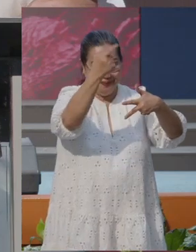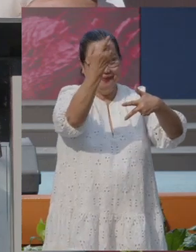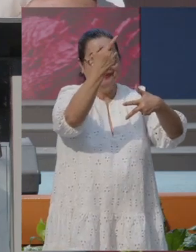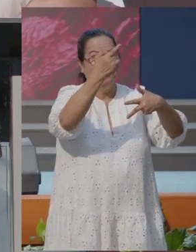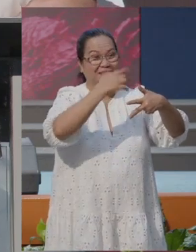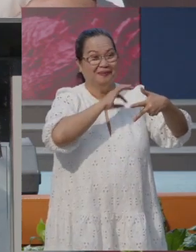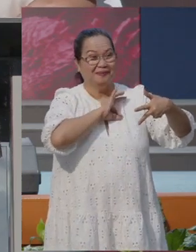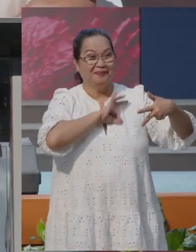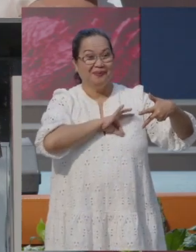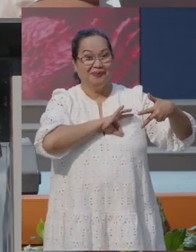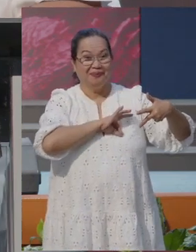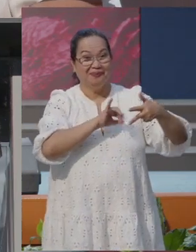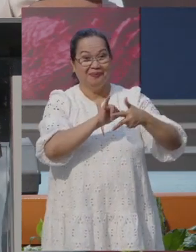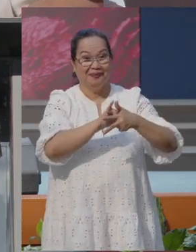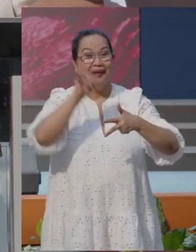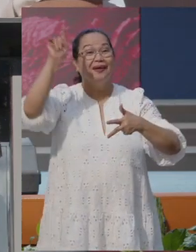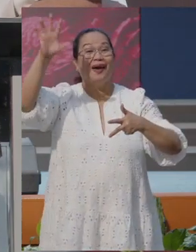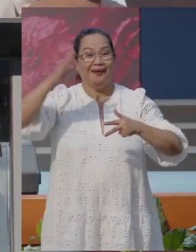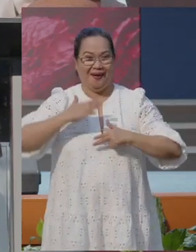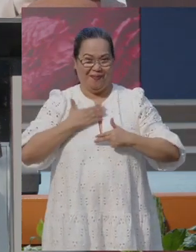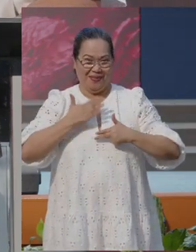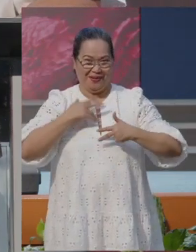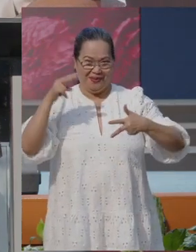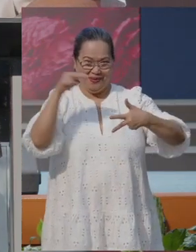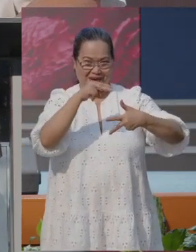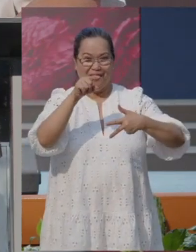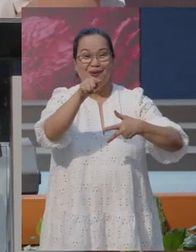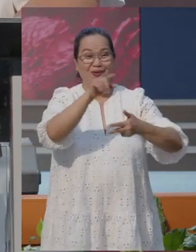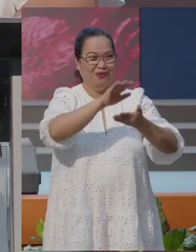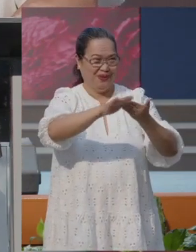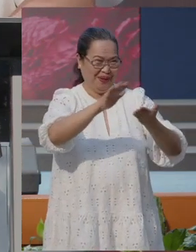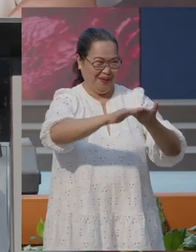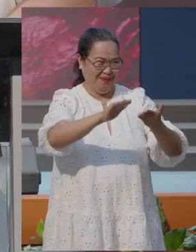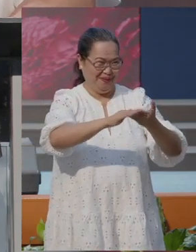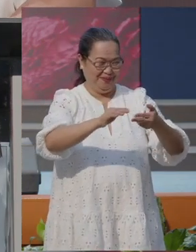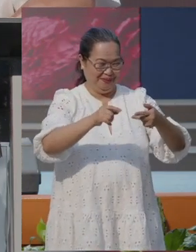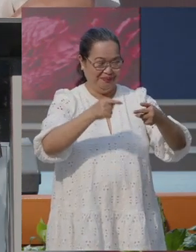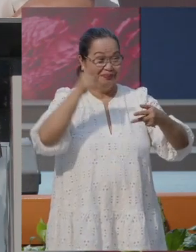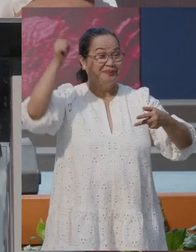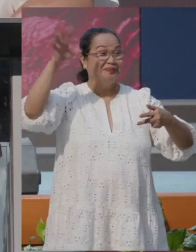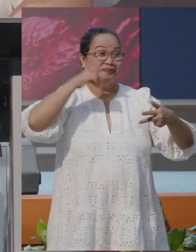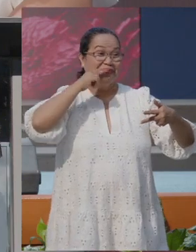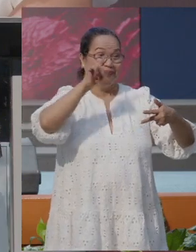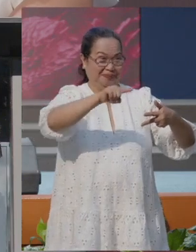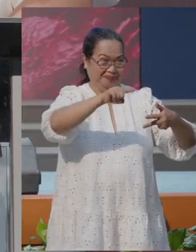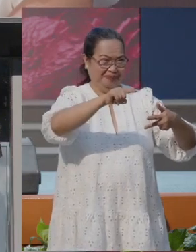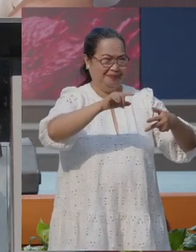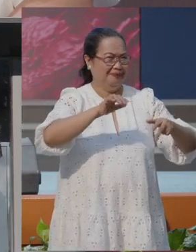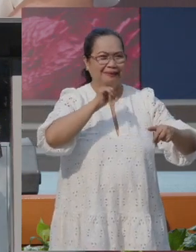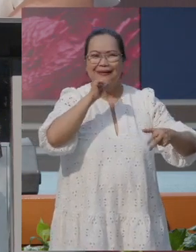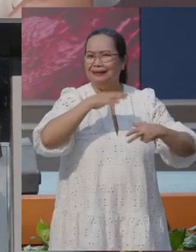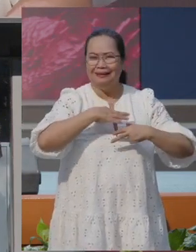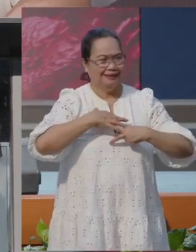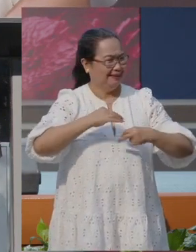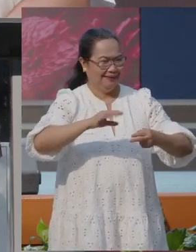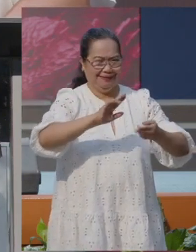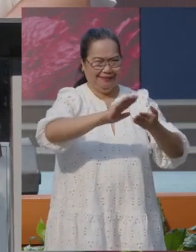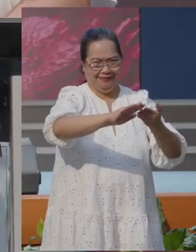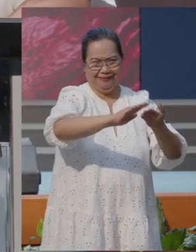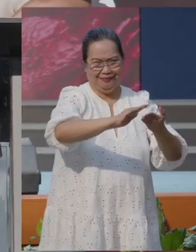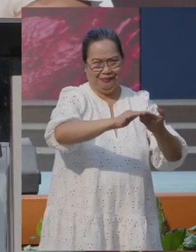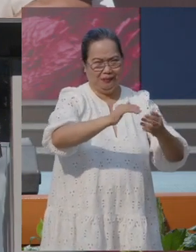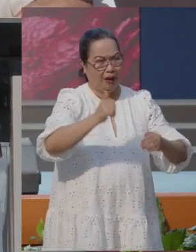benepisyo, matutuwa ang Diyos. Sapagat utos niya yun eh. Ayaw niya ng unforgiving heart. Ayaw